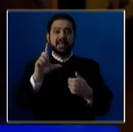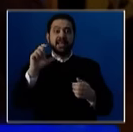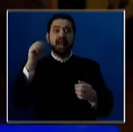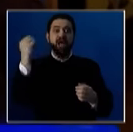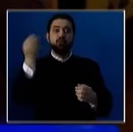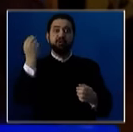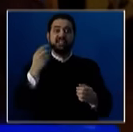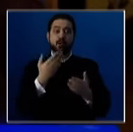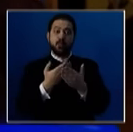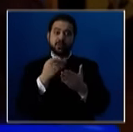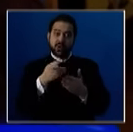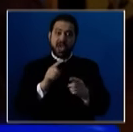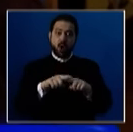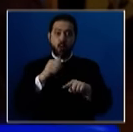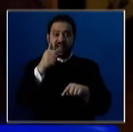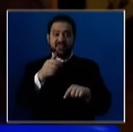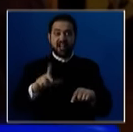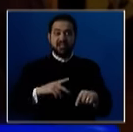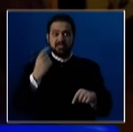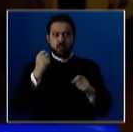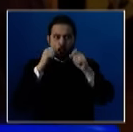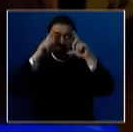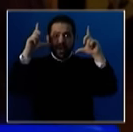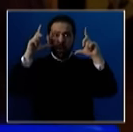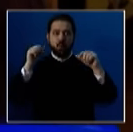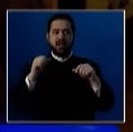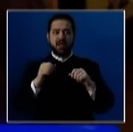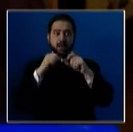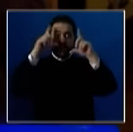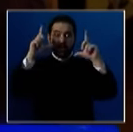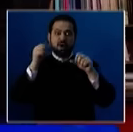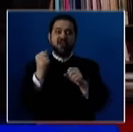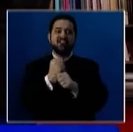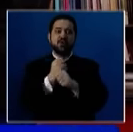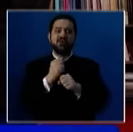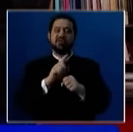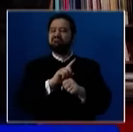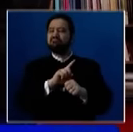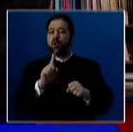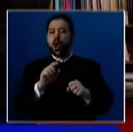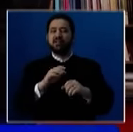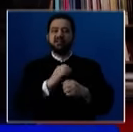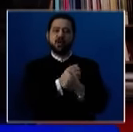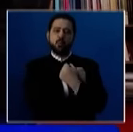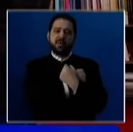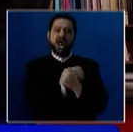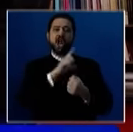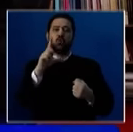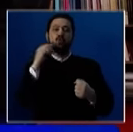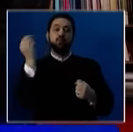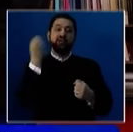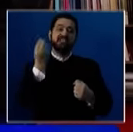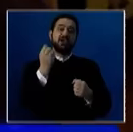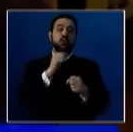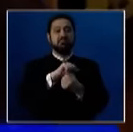ea cu adevărat este un miracol, miracol înfăptuit doar de iubirea lui Dumnezeu